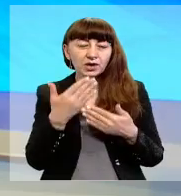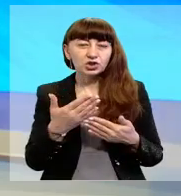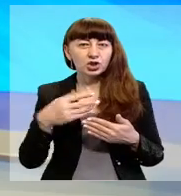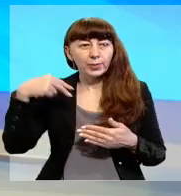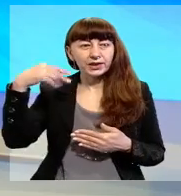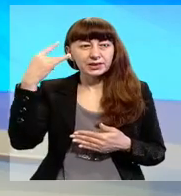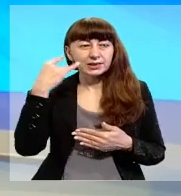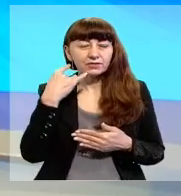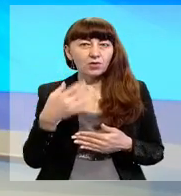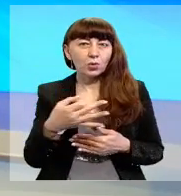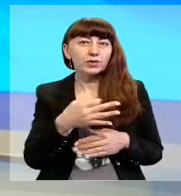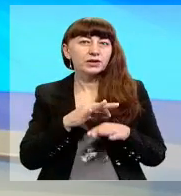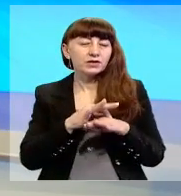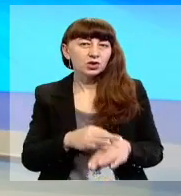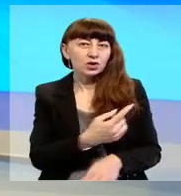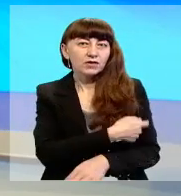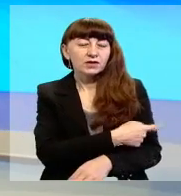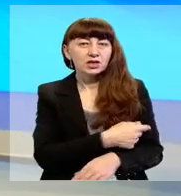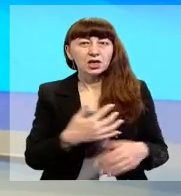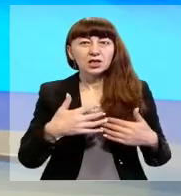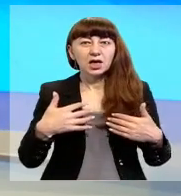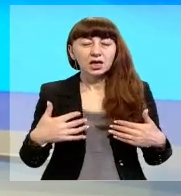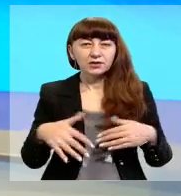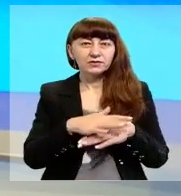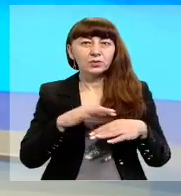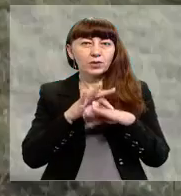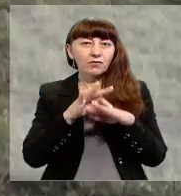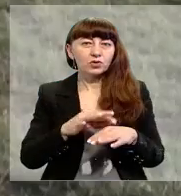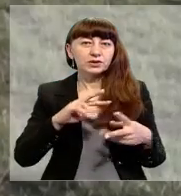жүргізілуде. Қандай нәтиже беріп жатыр? Тілшіміз тарқатсын.